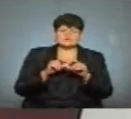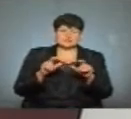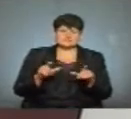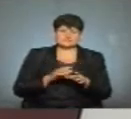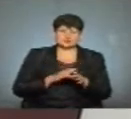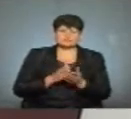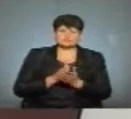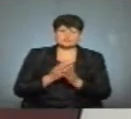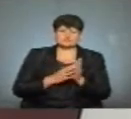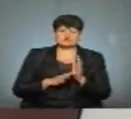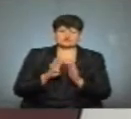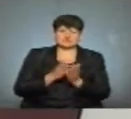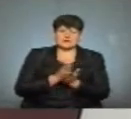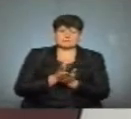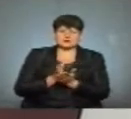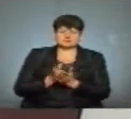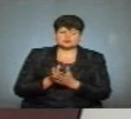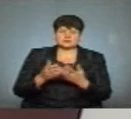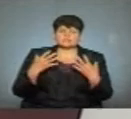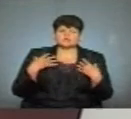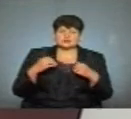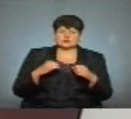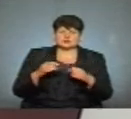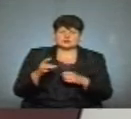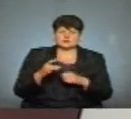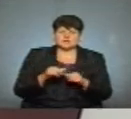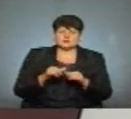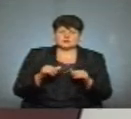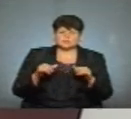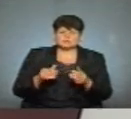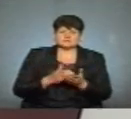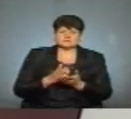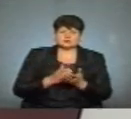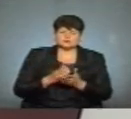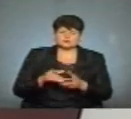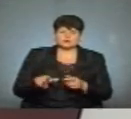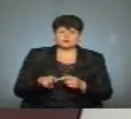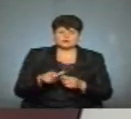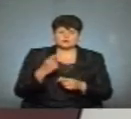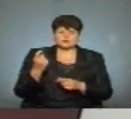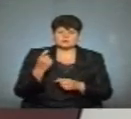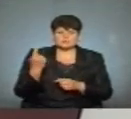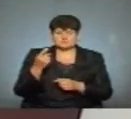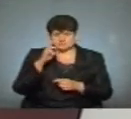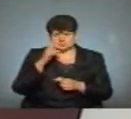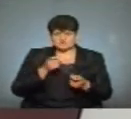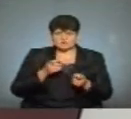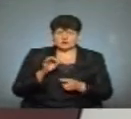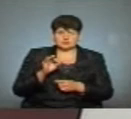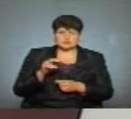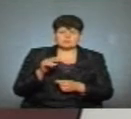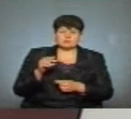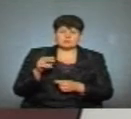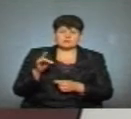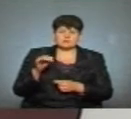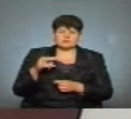94 маршрути, розповів Олег Швайкевич. Начальник управління регіонального розвитку, інфраструктури та дорожнього господарства облдержадміністрації Олег Продан